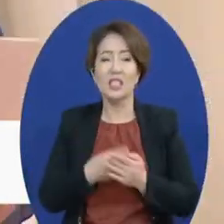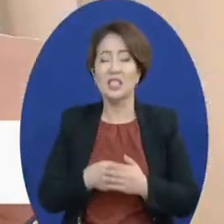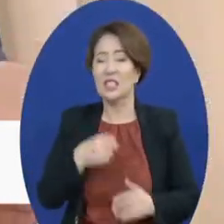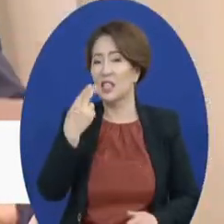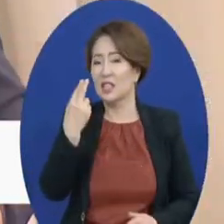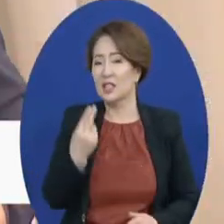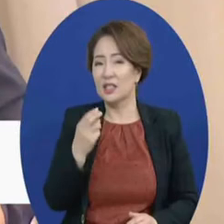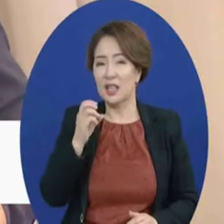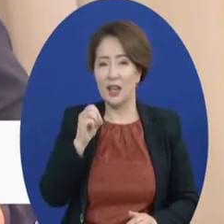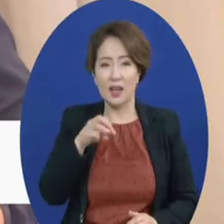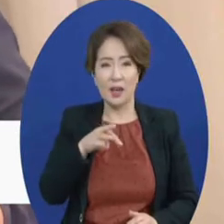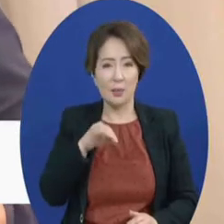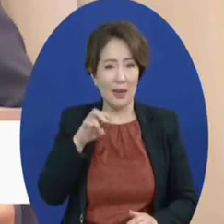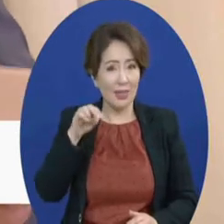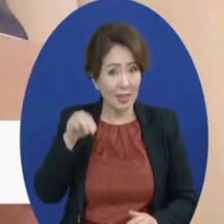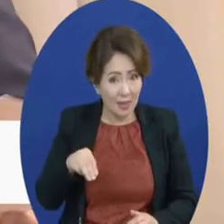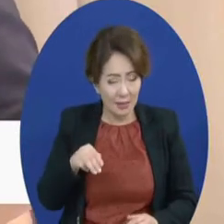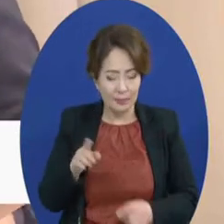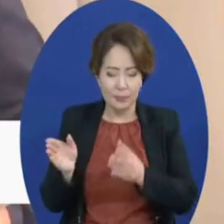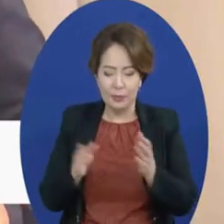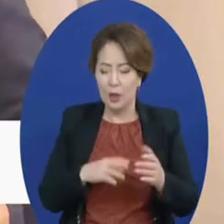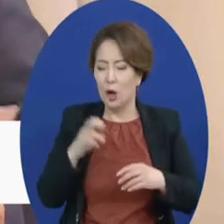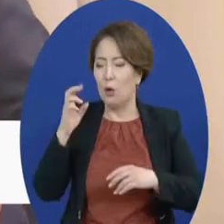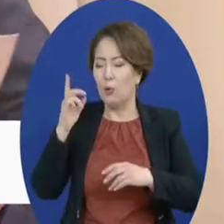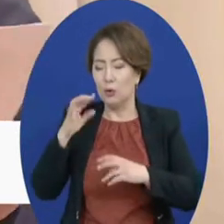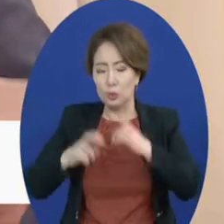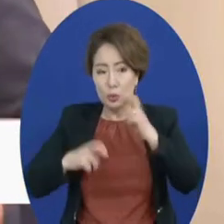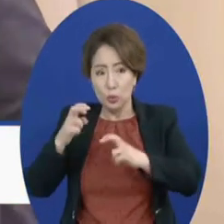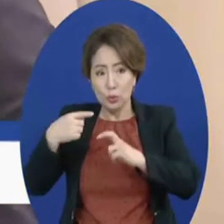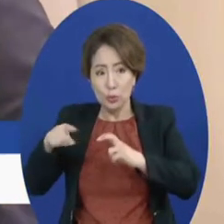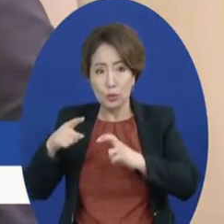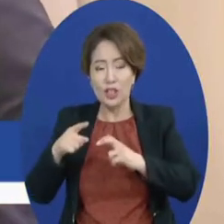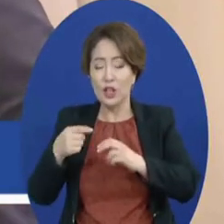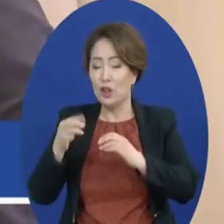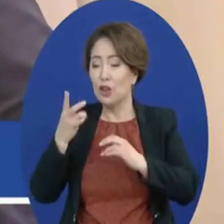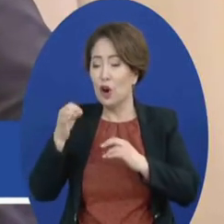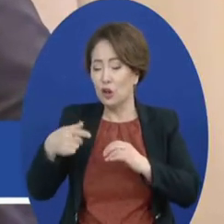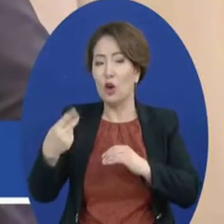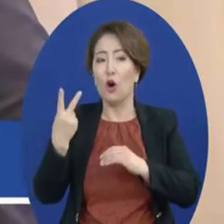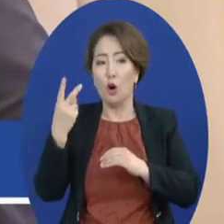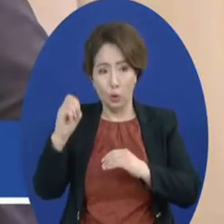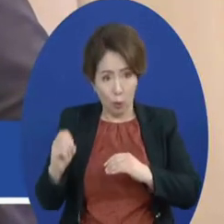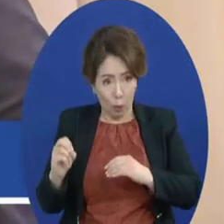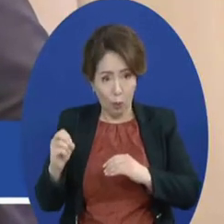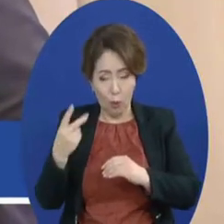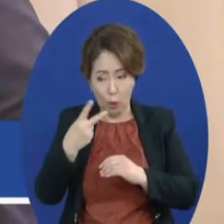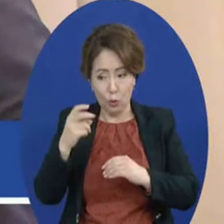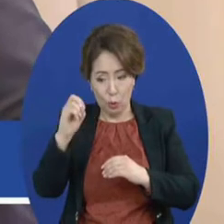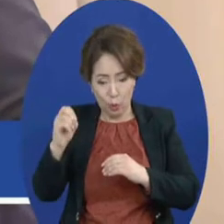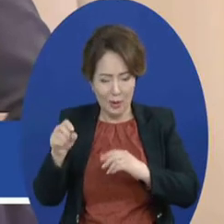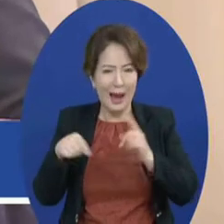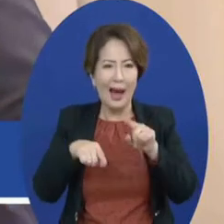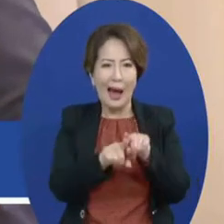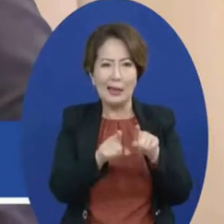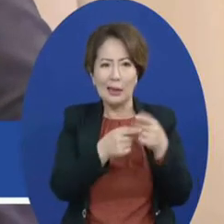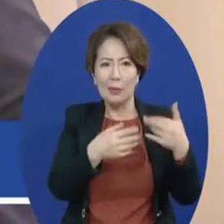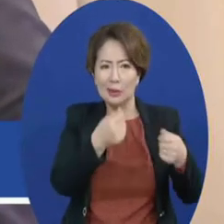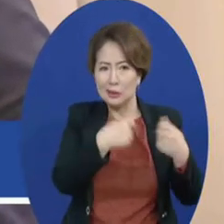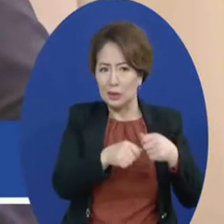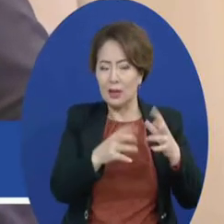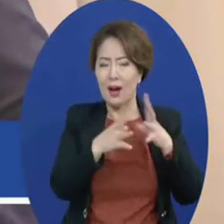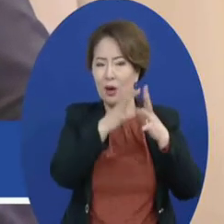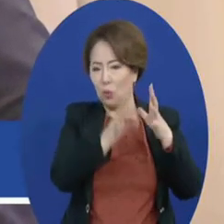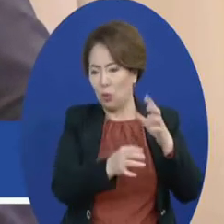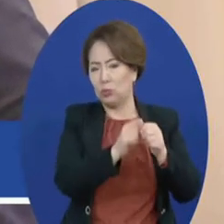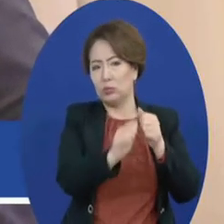цемент боловсруулах үйлдвэрийн салбарынхаа нөөтийг 2%, за ажилхан ижил төстэй бүтээгдэхүүн оруулж ирээд зардаг хүмүүс нь 10%